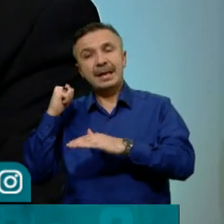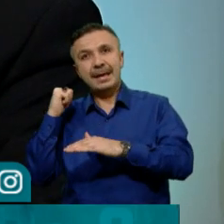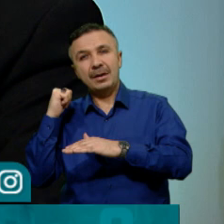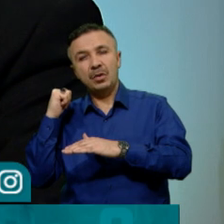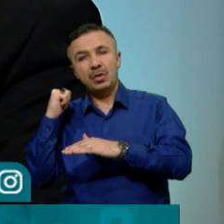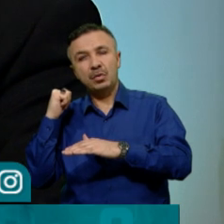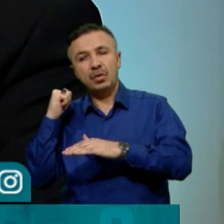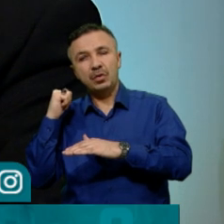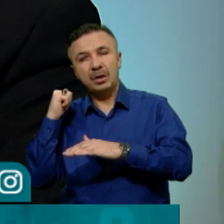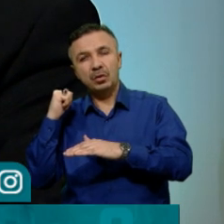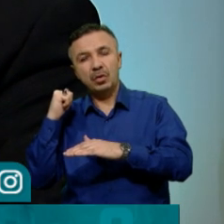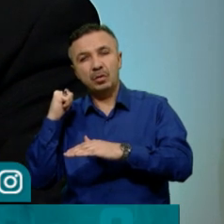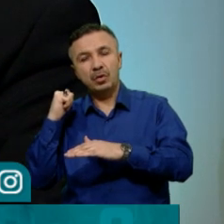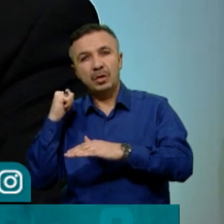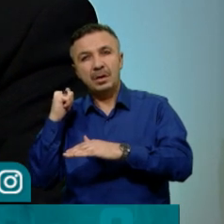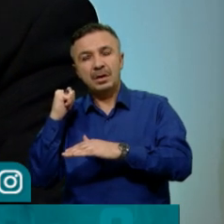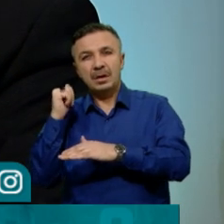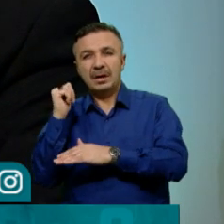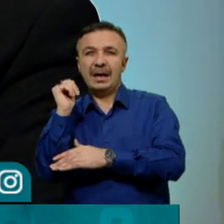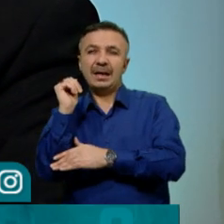ama Kunut Duası okunabilir